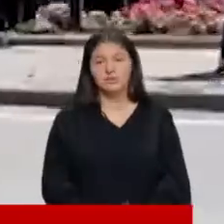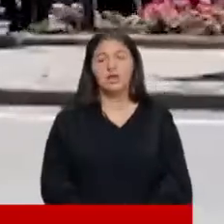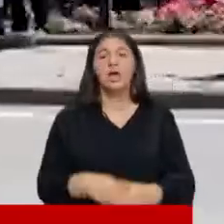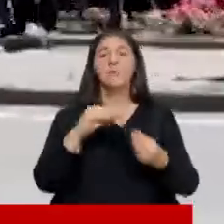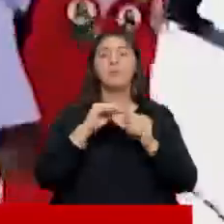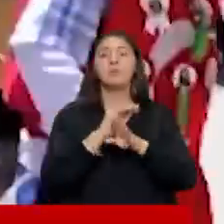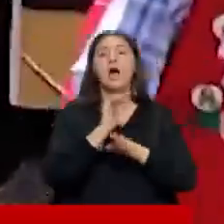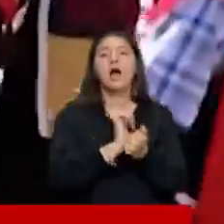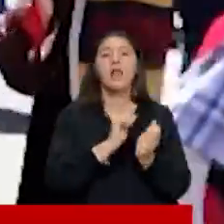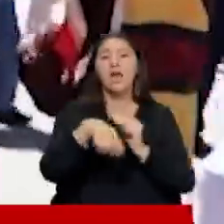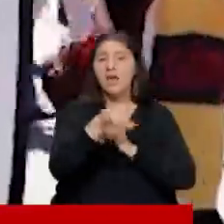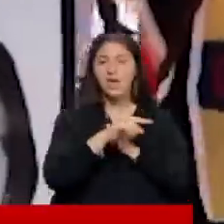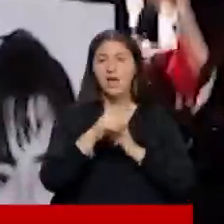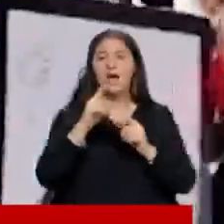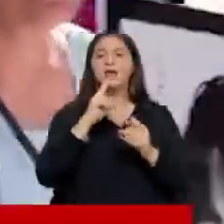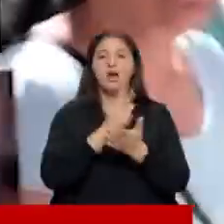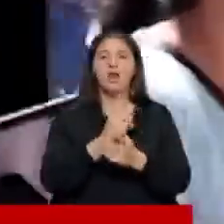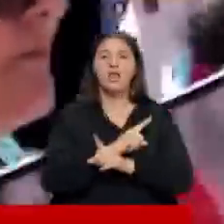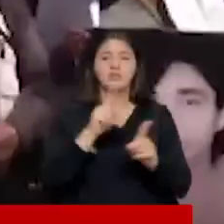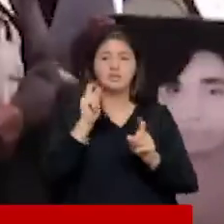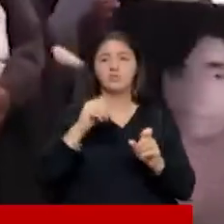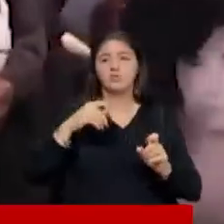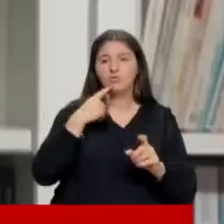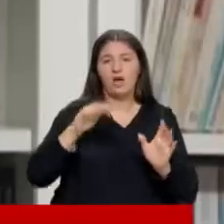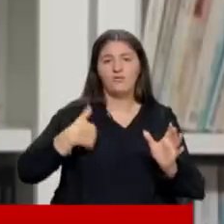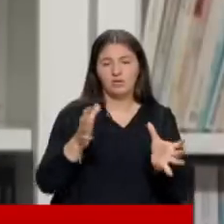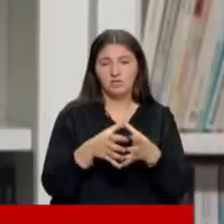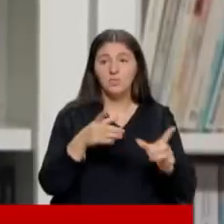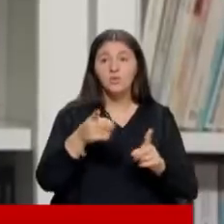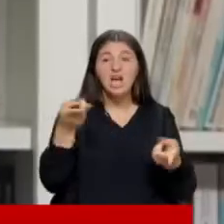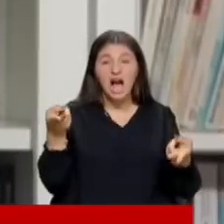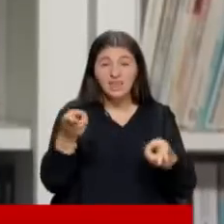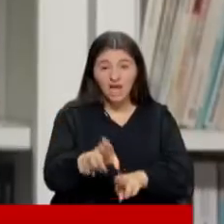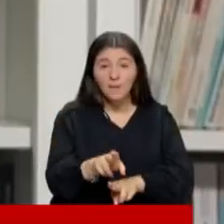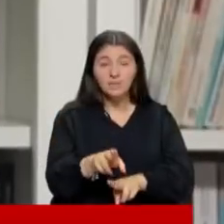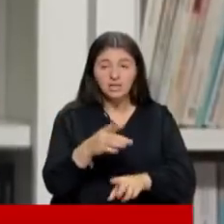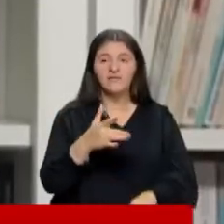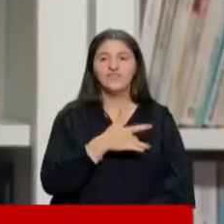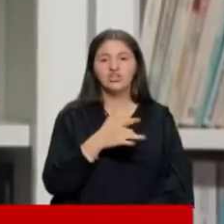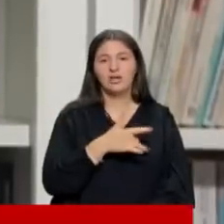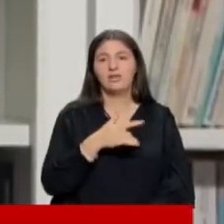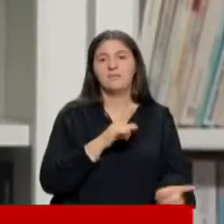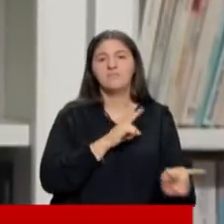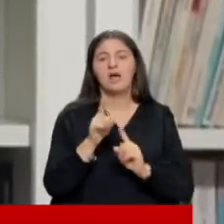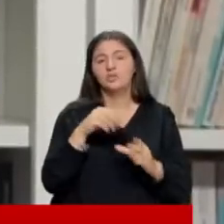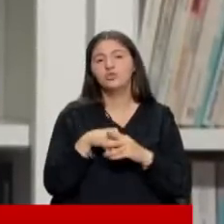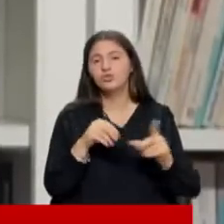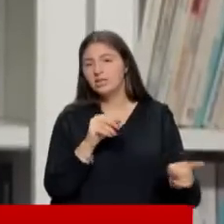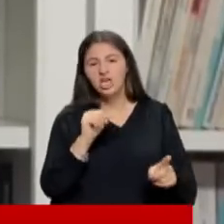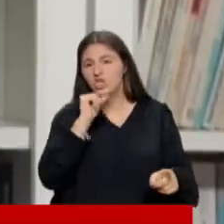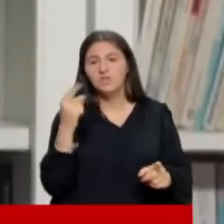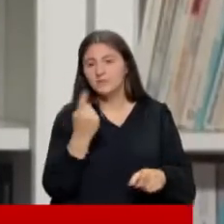maduro ailelerin avukatları karara itiraz edecek lerini açıkladı bu katliamın vicdanlardaki yargılamasının